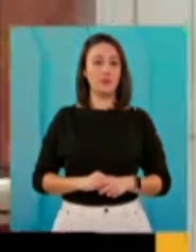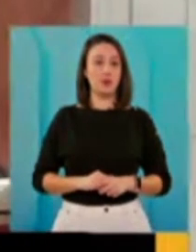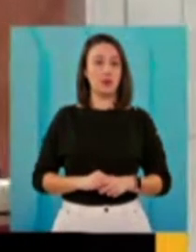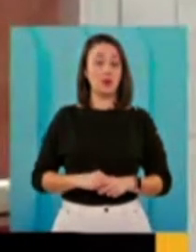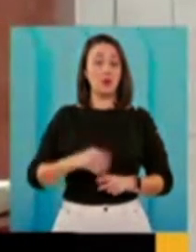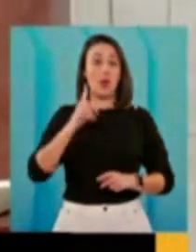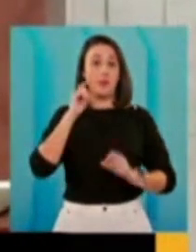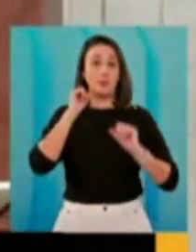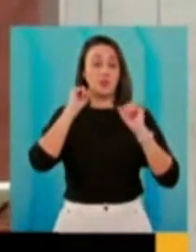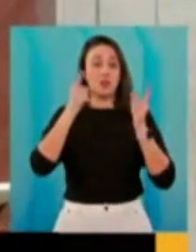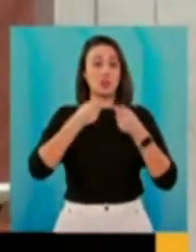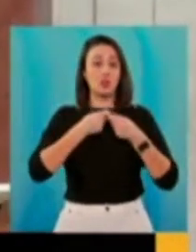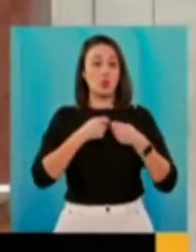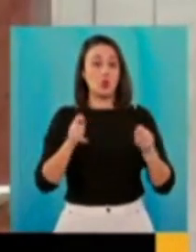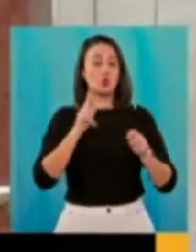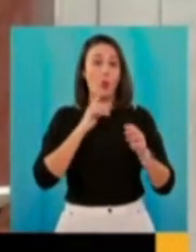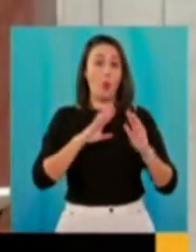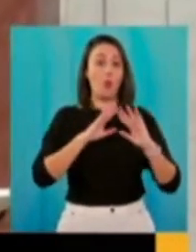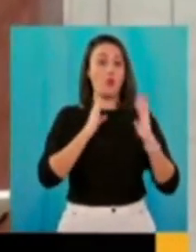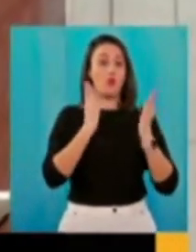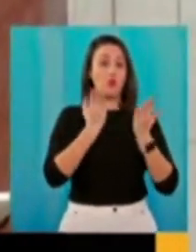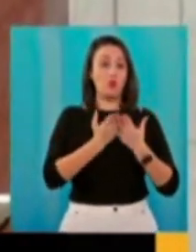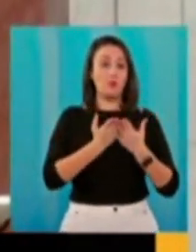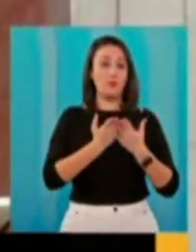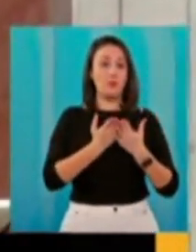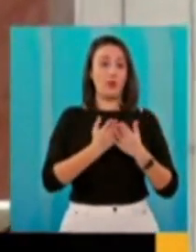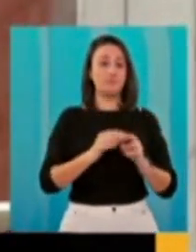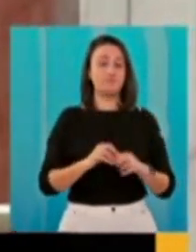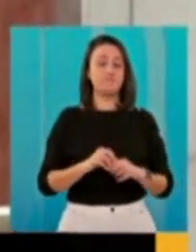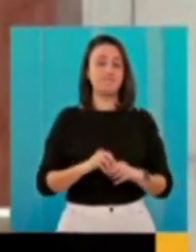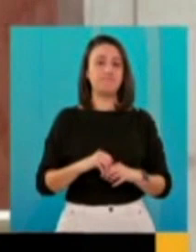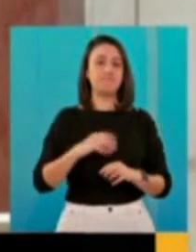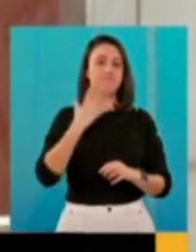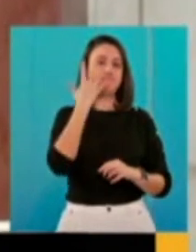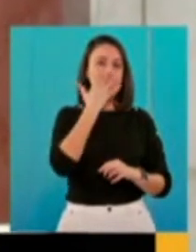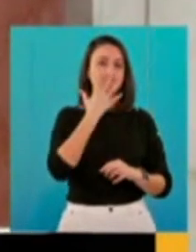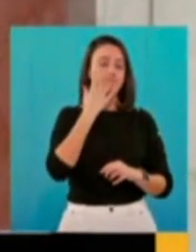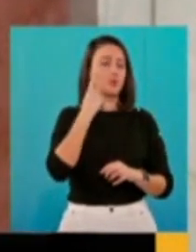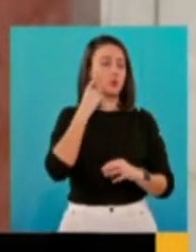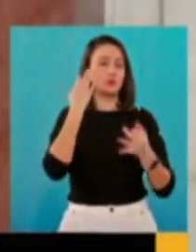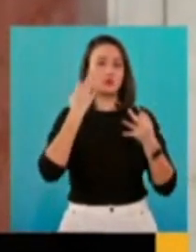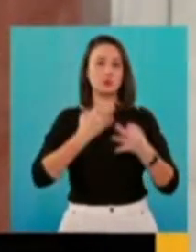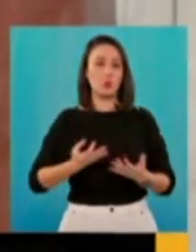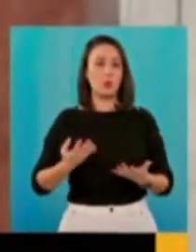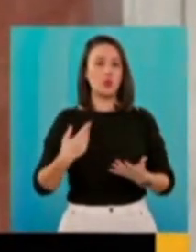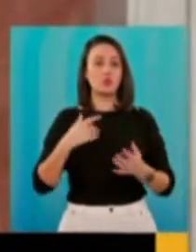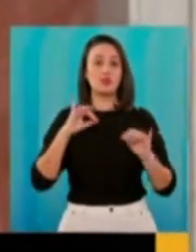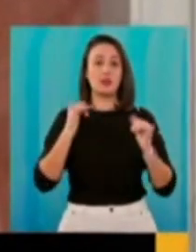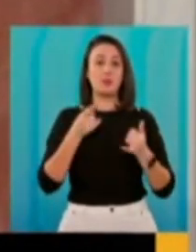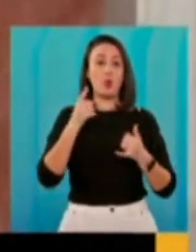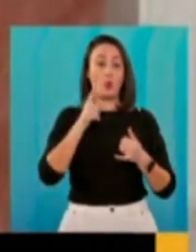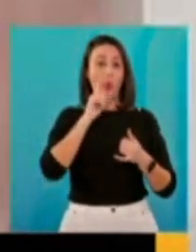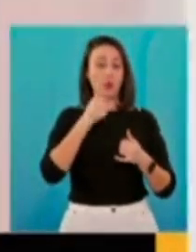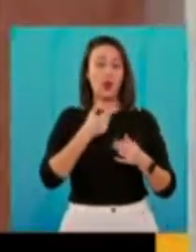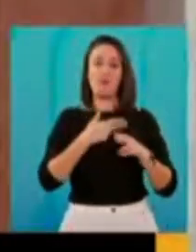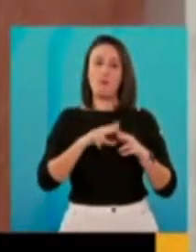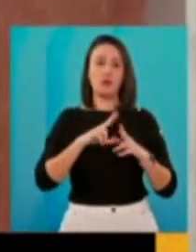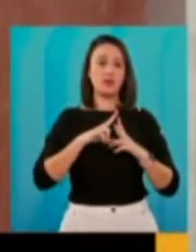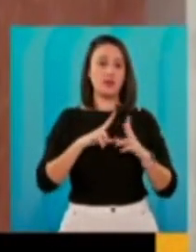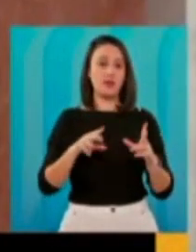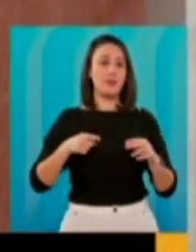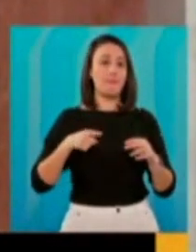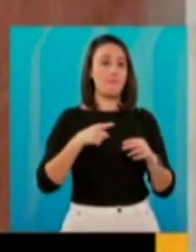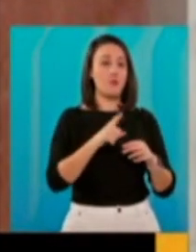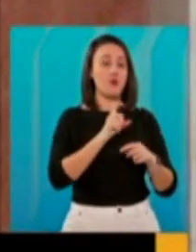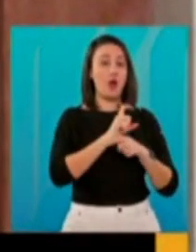Ne-am trezit cu toții într-o lume sumbră, incertă. Ceea ce se întâmplă în Ucraina e îngrozitor.